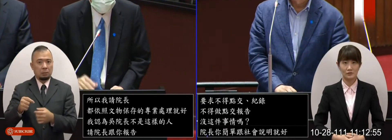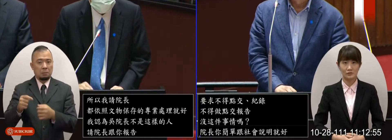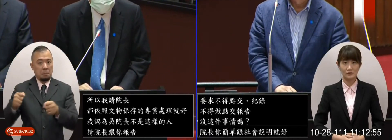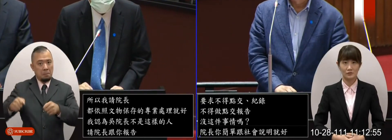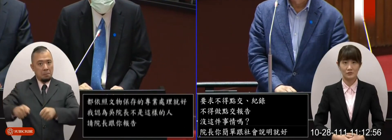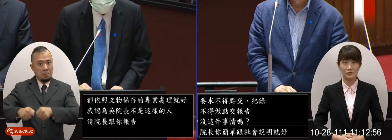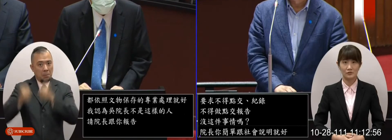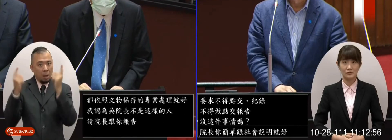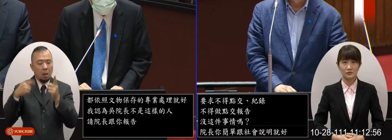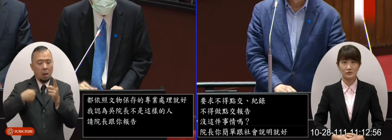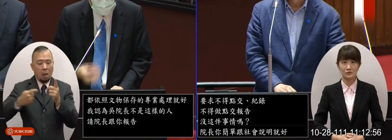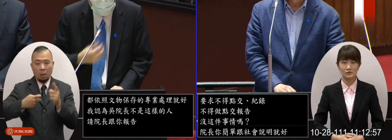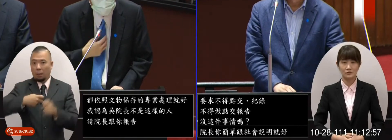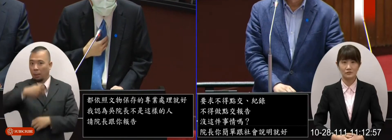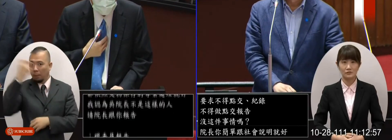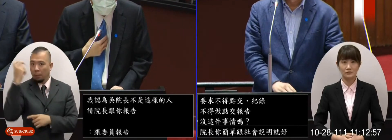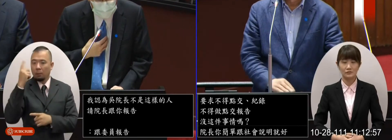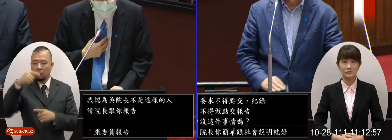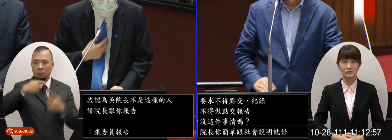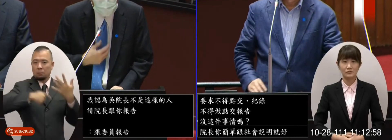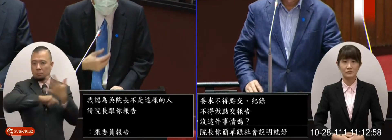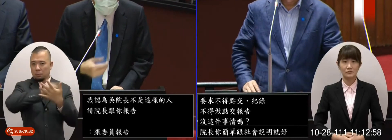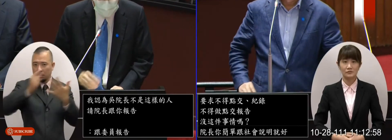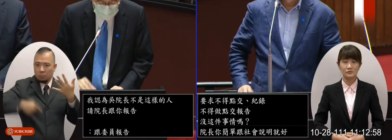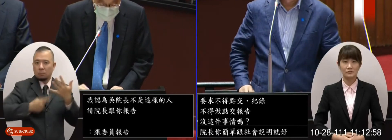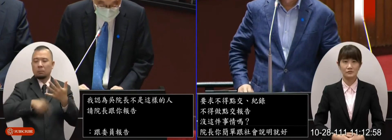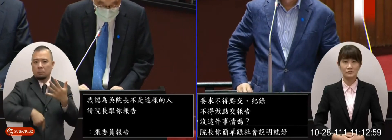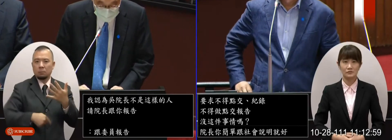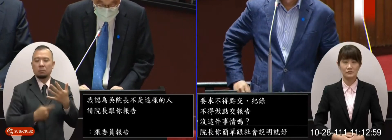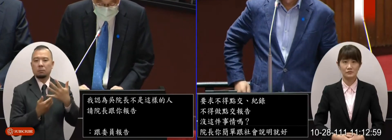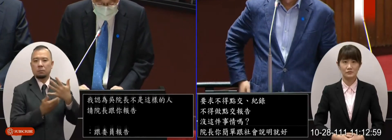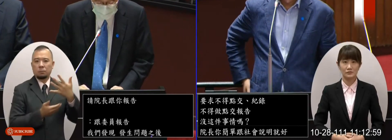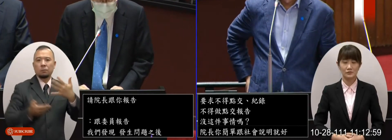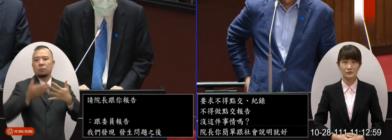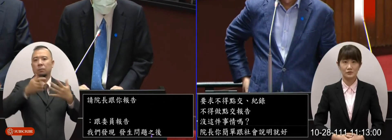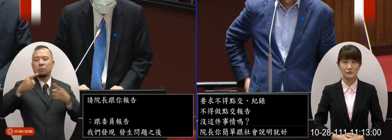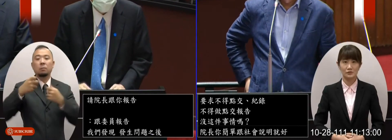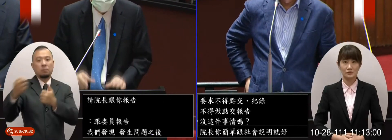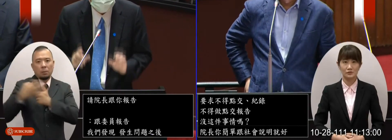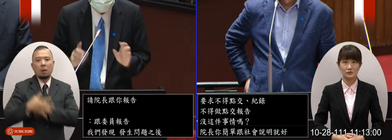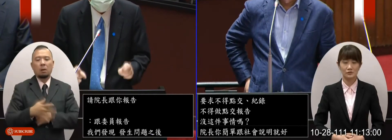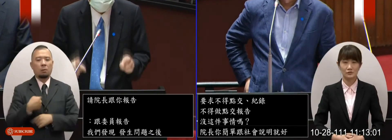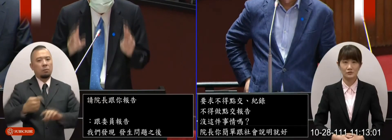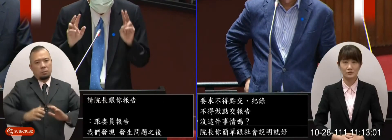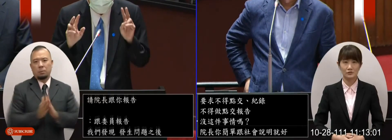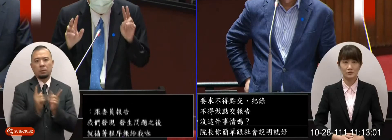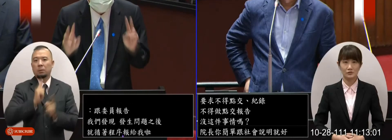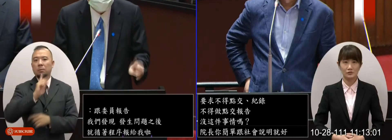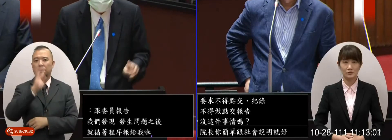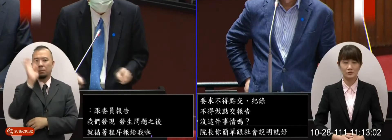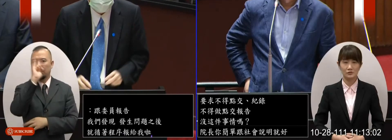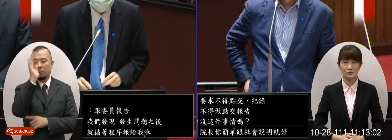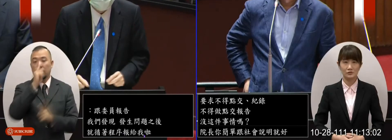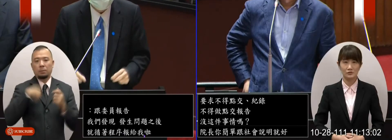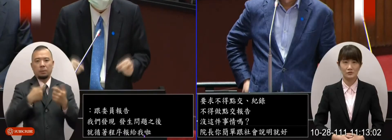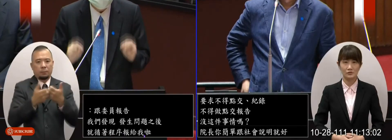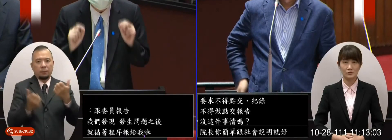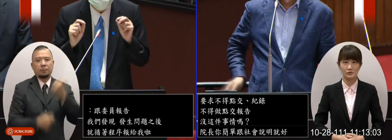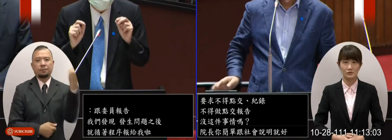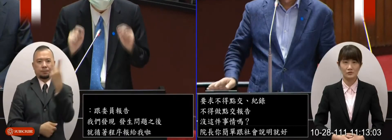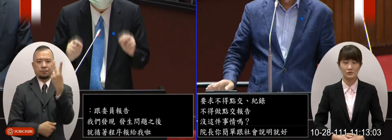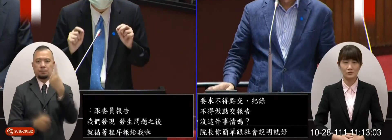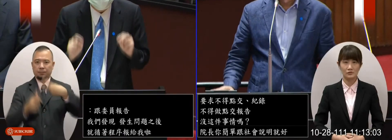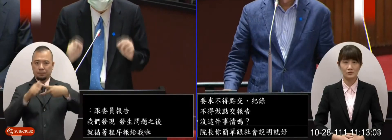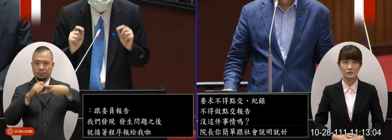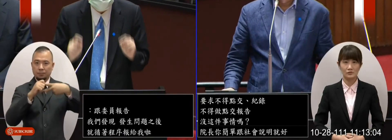着程序，报给我了。我就马上启动调查，我们的调查分两路进行，第一个